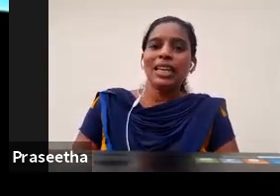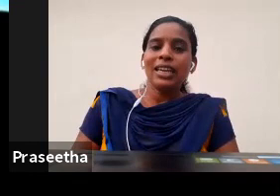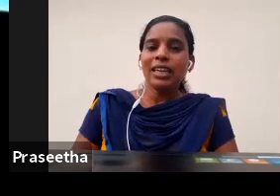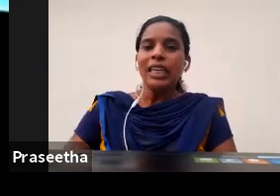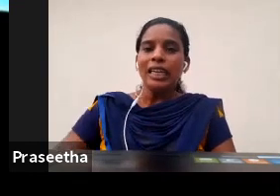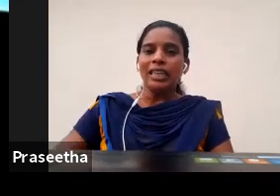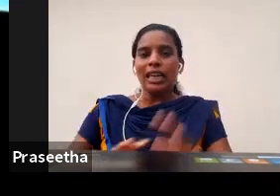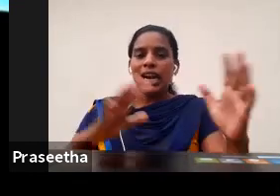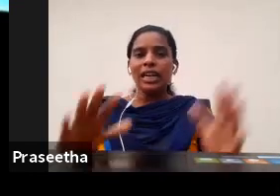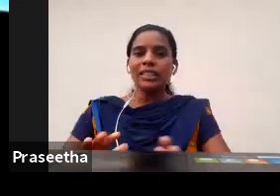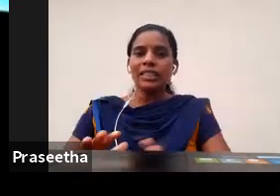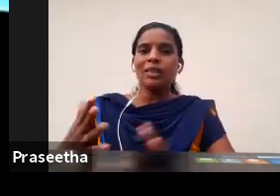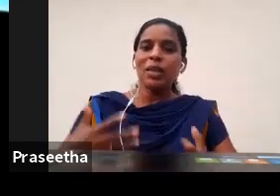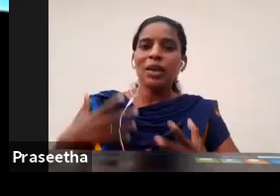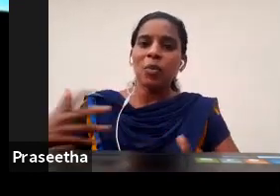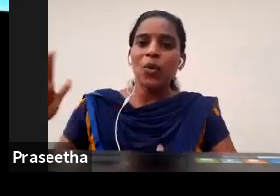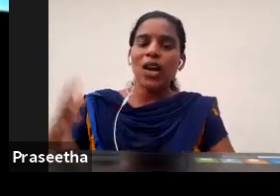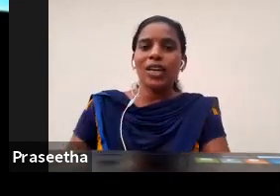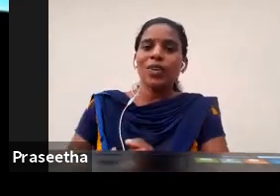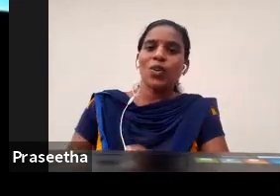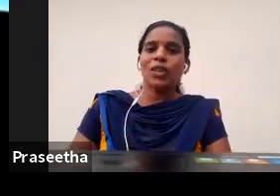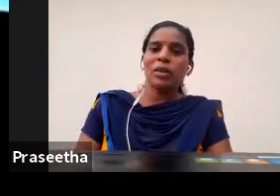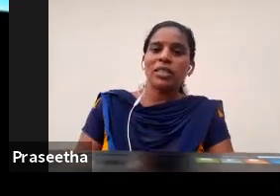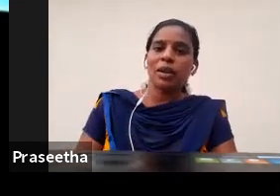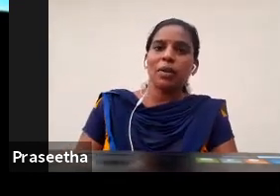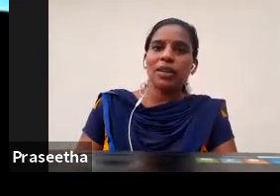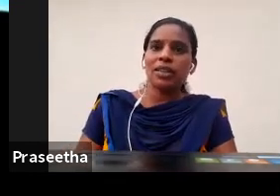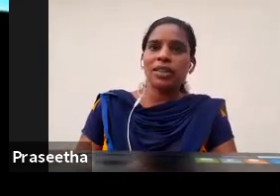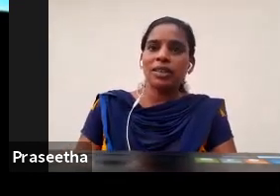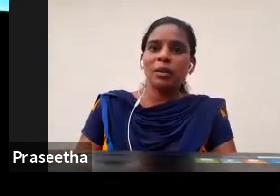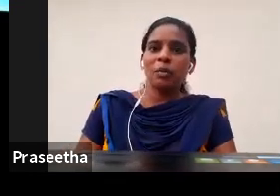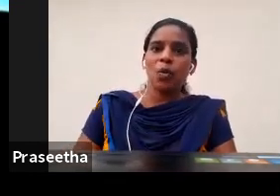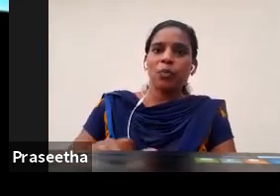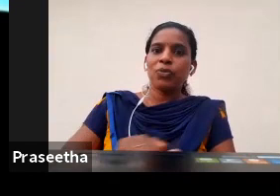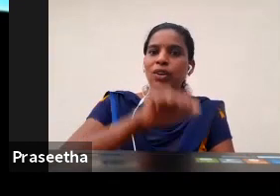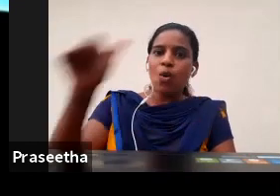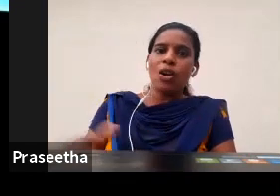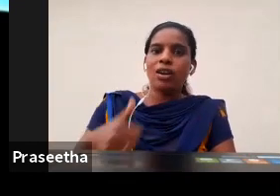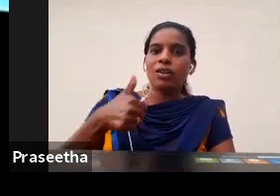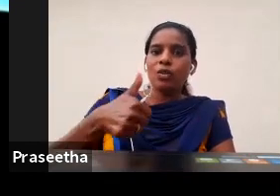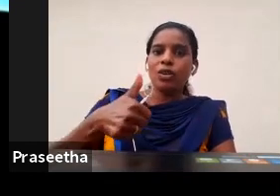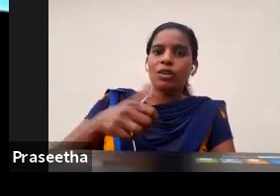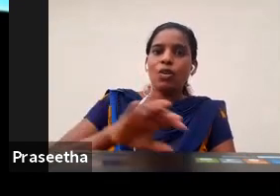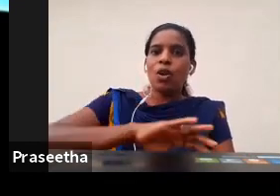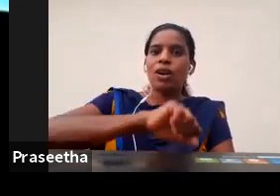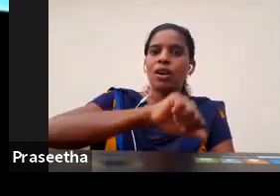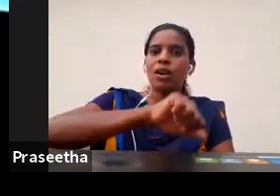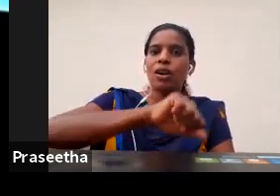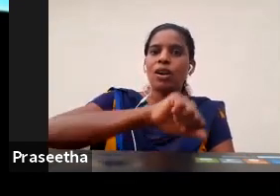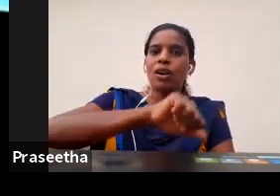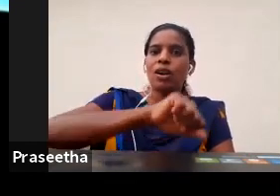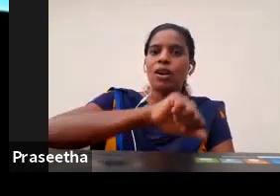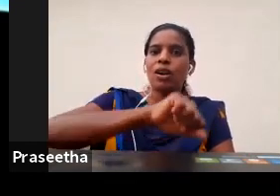ഇങ്ങനെയാണ്. ഇനി എല്ലാം കഴിഞ്ഞ് നമ്മൾ പോവുകയാണെങ്കിൽ ഒരു ഓൾ ദ ബെസ്റ്റ് ഒക്കെ പറഞ്ഞിട്ട് പോകും, ഓൾ ഗുഡ്, ഓൾ,